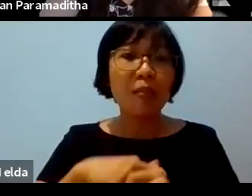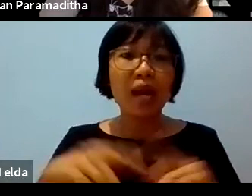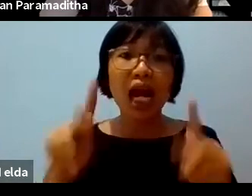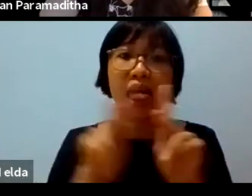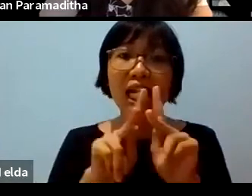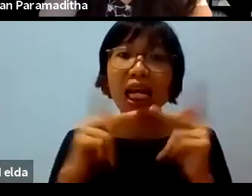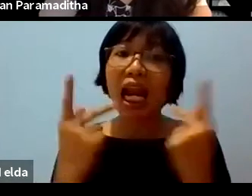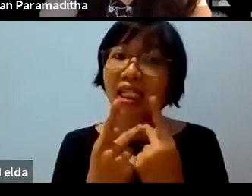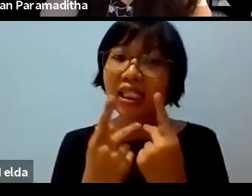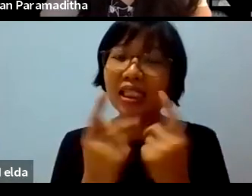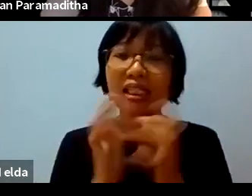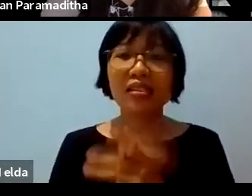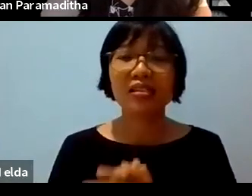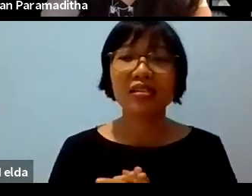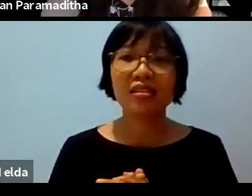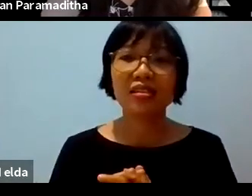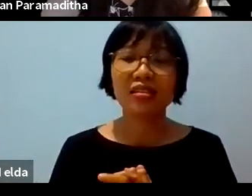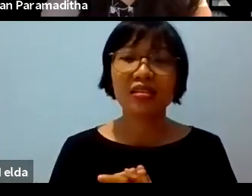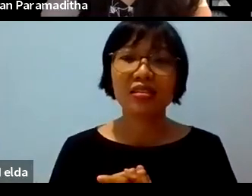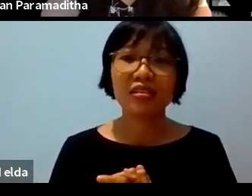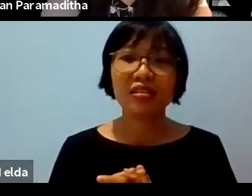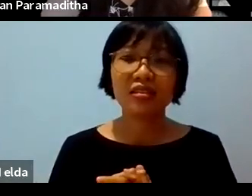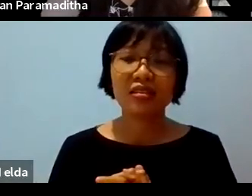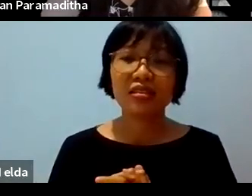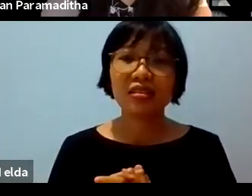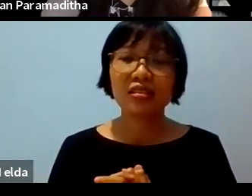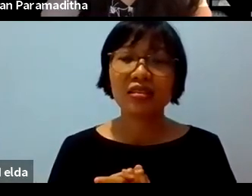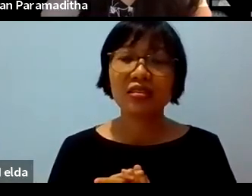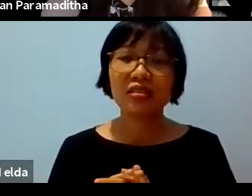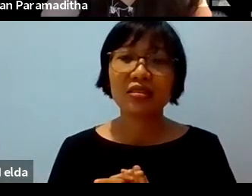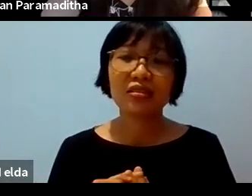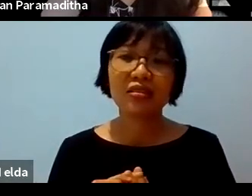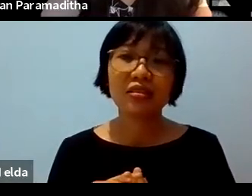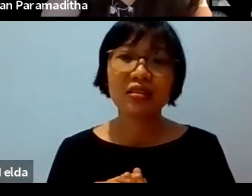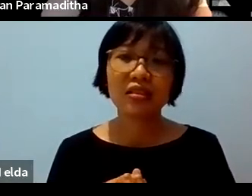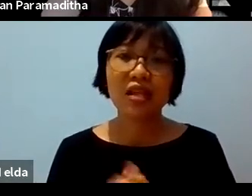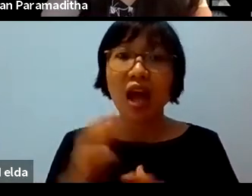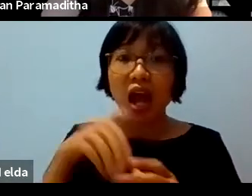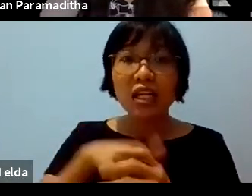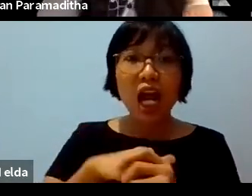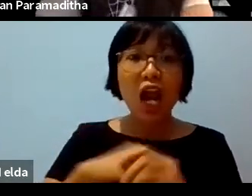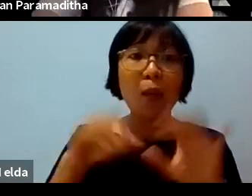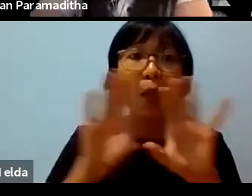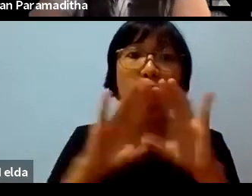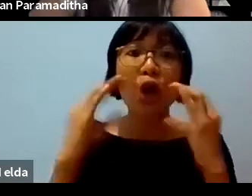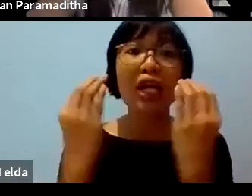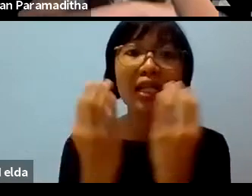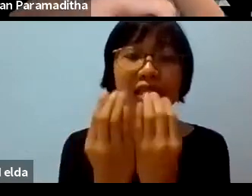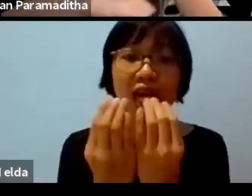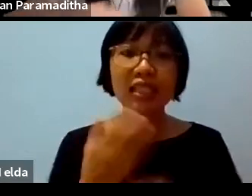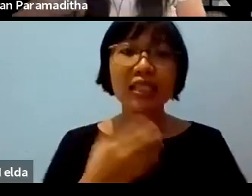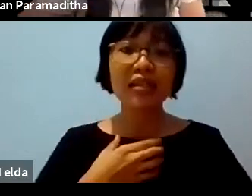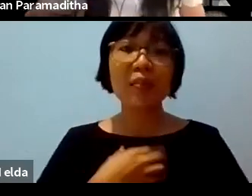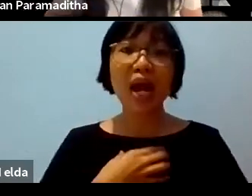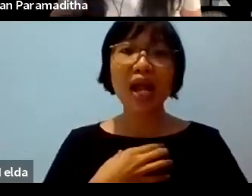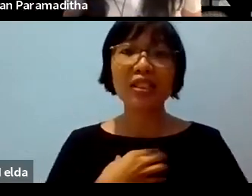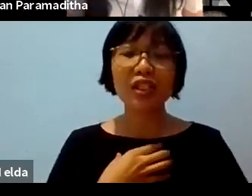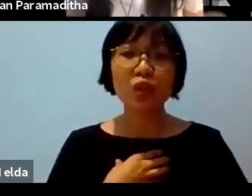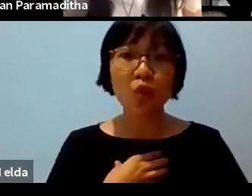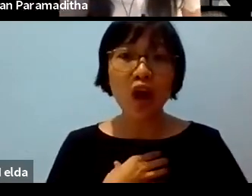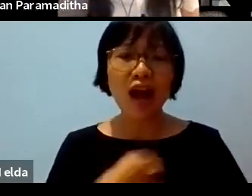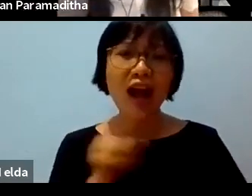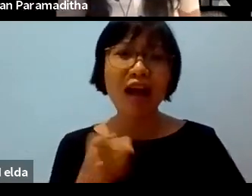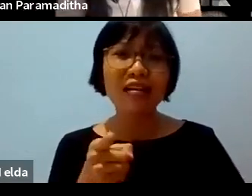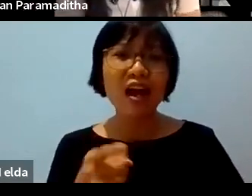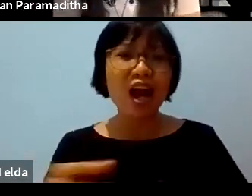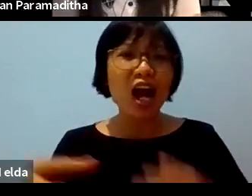sebenarnya ada juga gitu keinginan, belum lagi sebenarnya di dalam organisasi-organisasi mahasiswa ini kan juga memiliki kelompok-kelompok diskusi